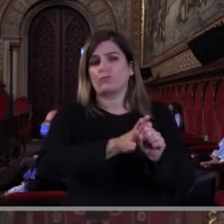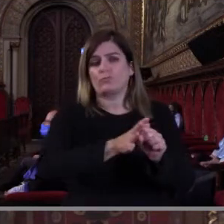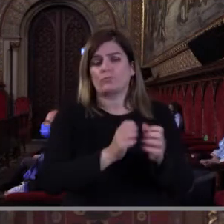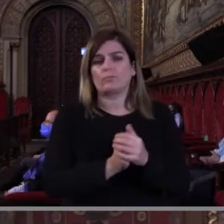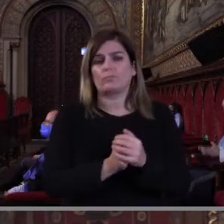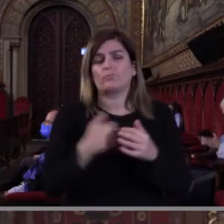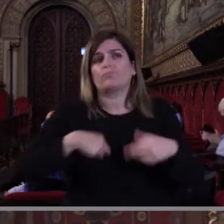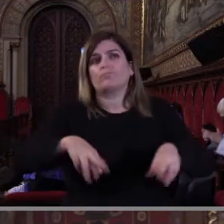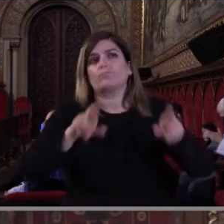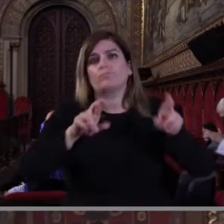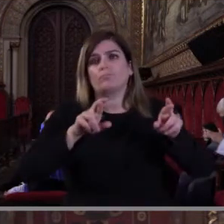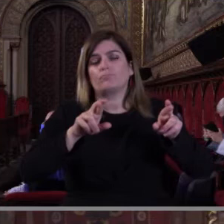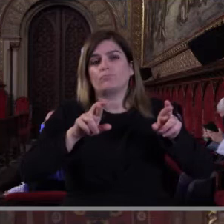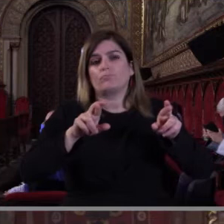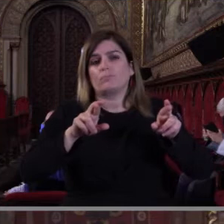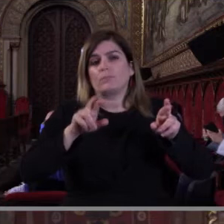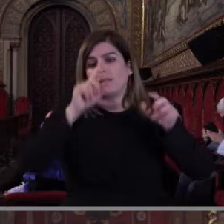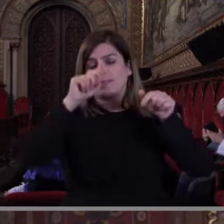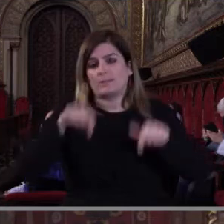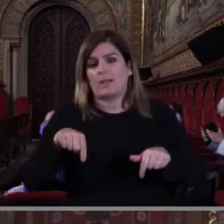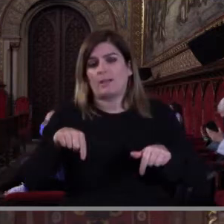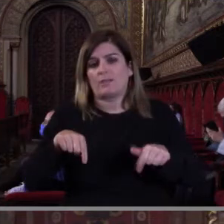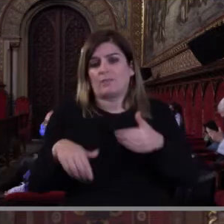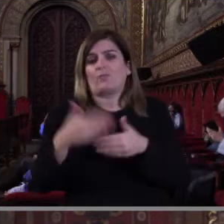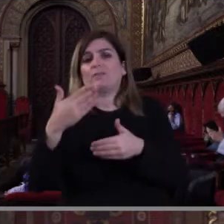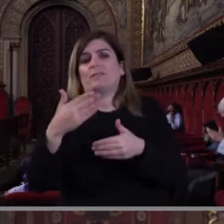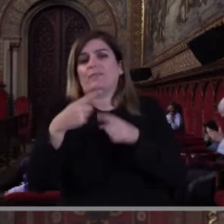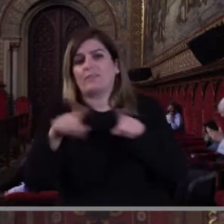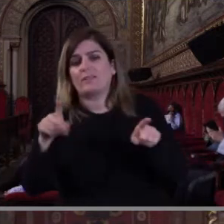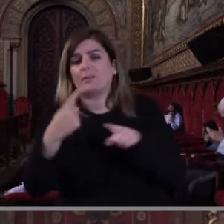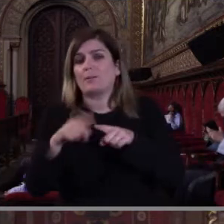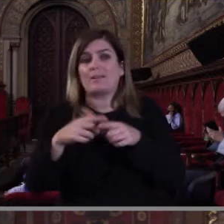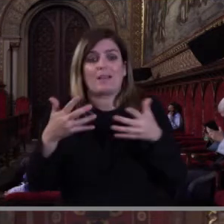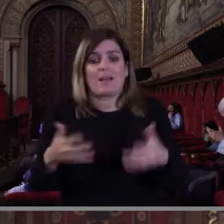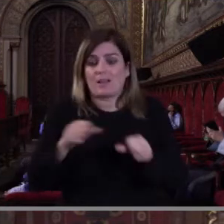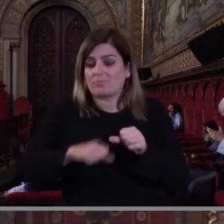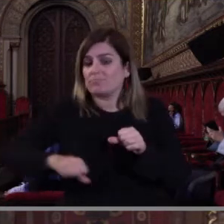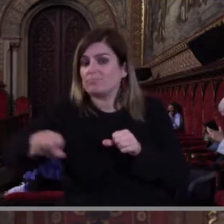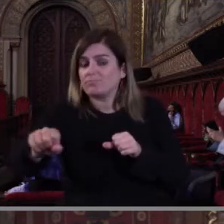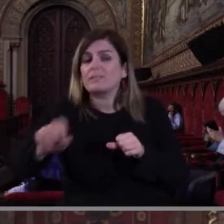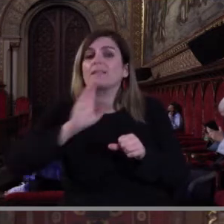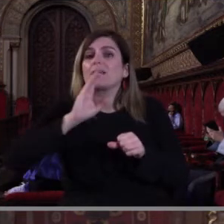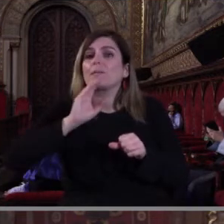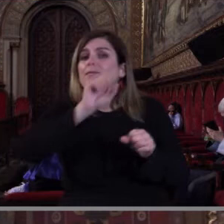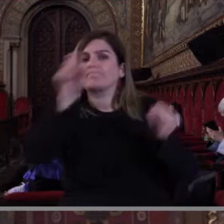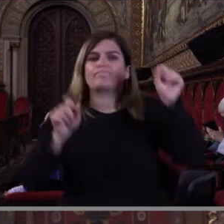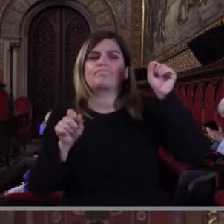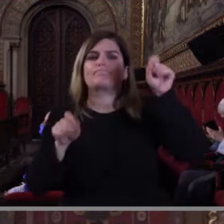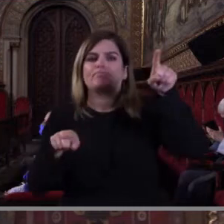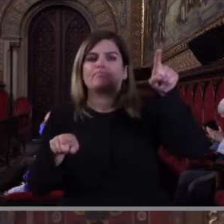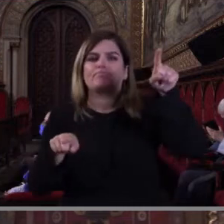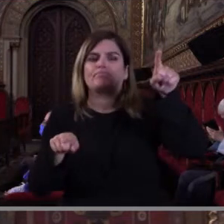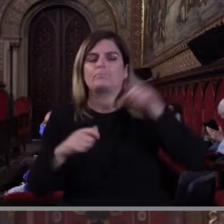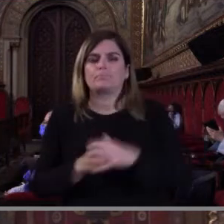Esperem que no ho sigui com el primer curs dels anys de la pandèmia, perquè no sabem del cert a què ens enfrontem aquest any